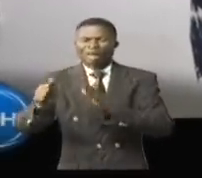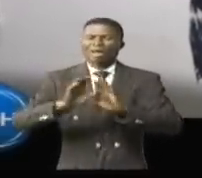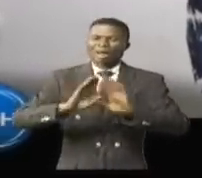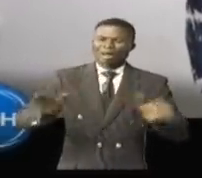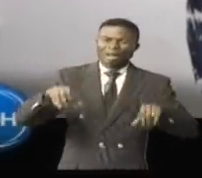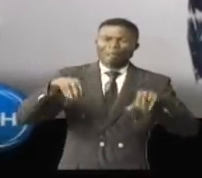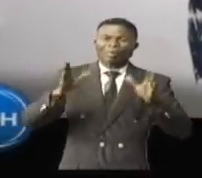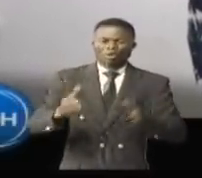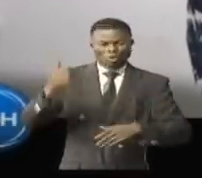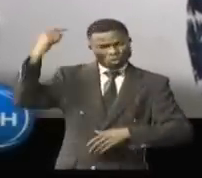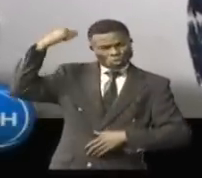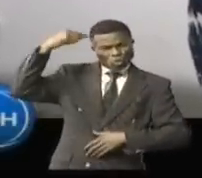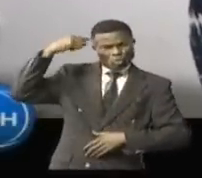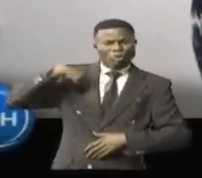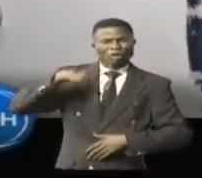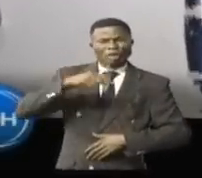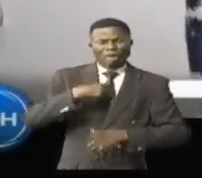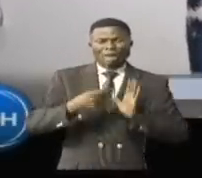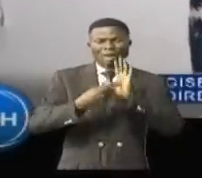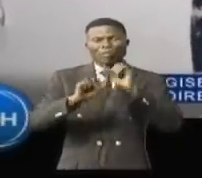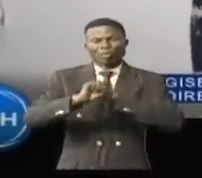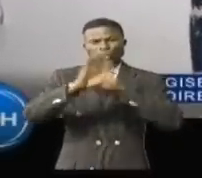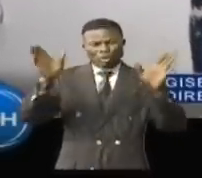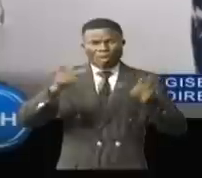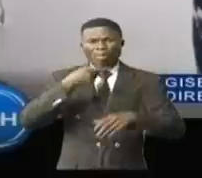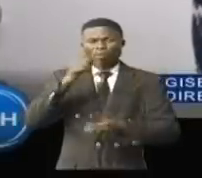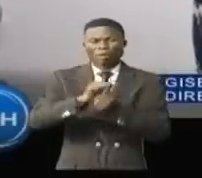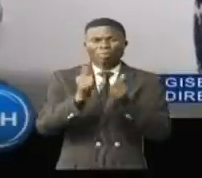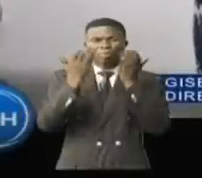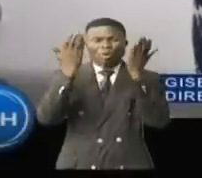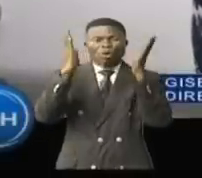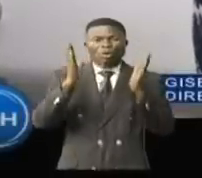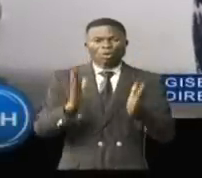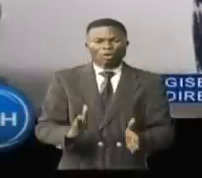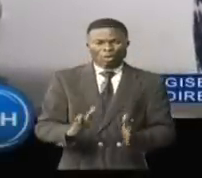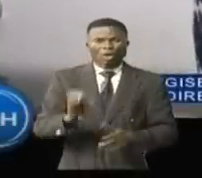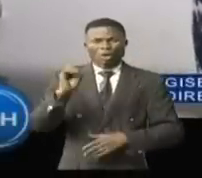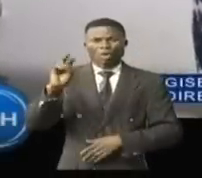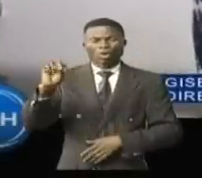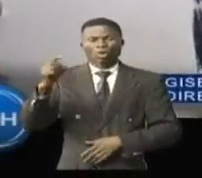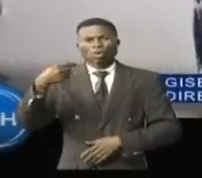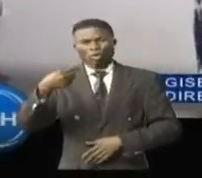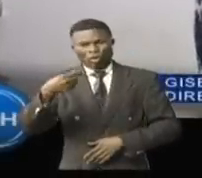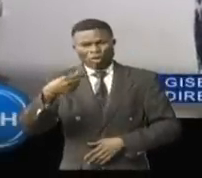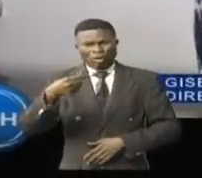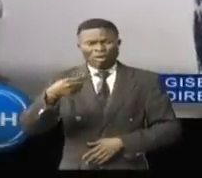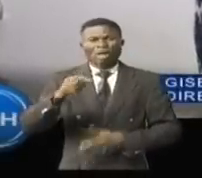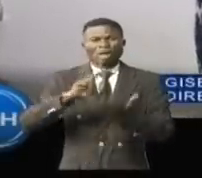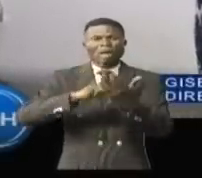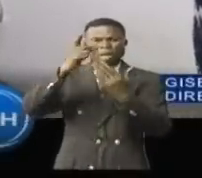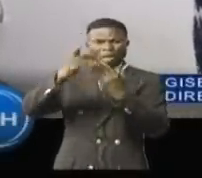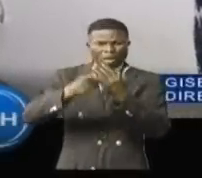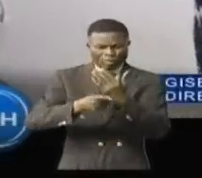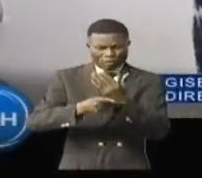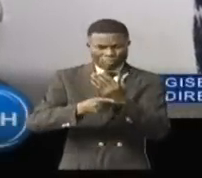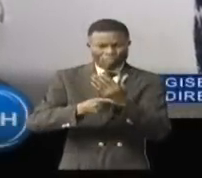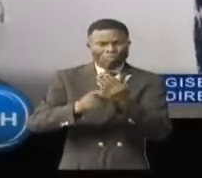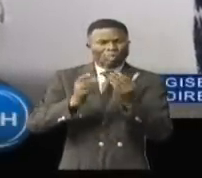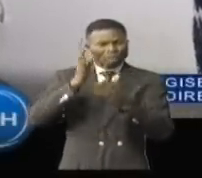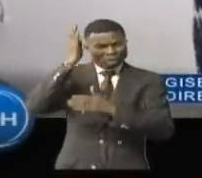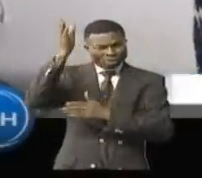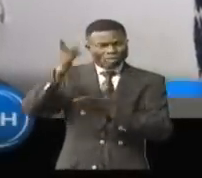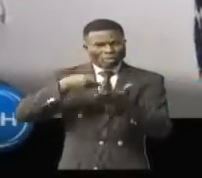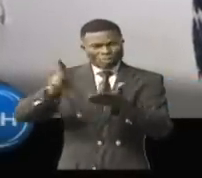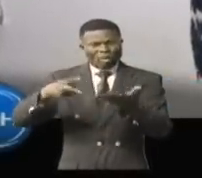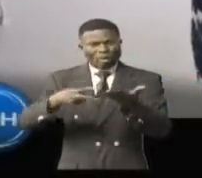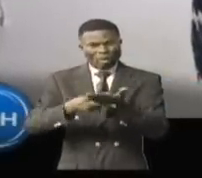qu'on a déjà en nous et les ressortir. Parlons des étudiants, des jeunes entrepreneurs, on a un programme de modalités de paiement pour leur